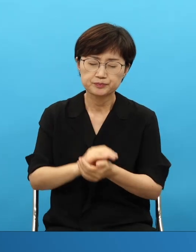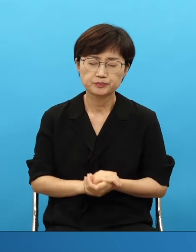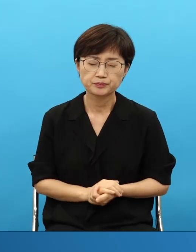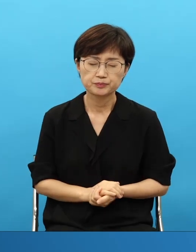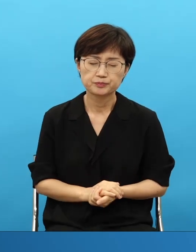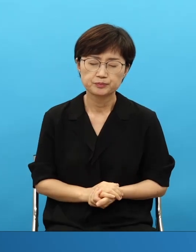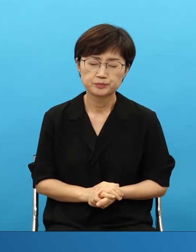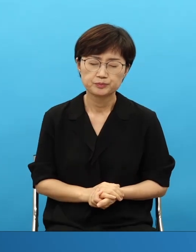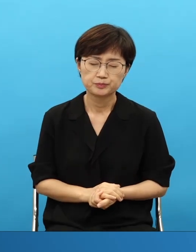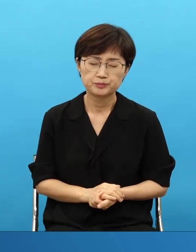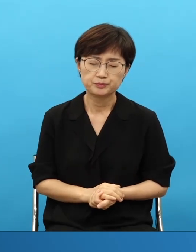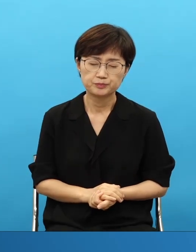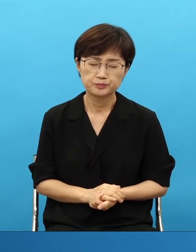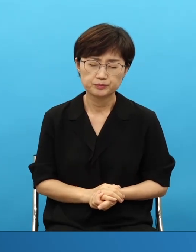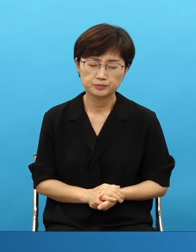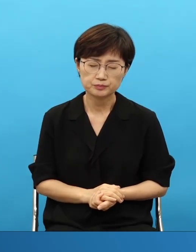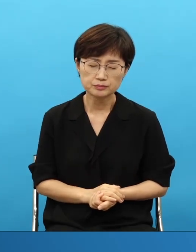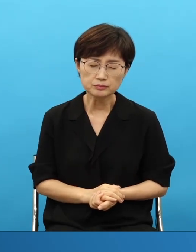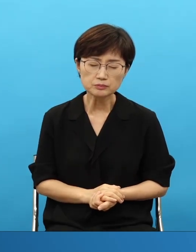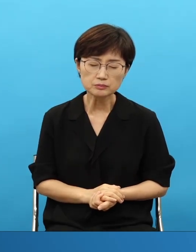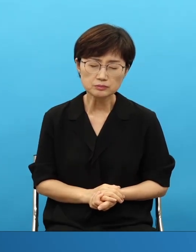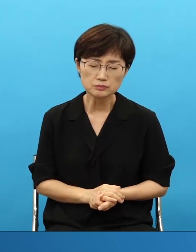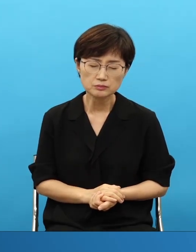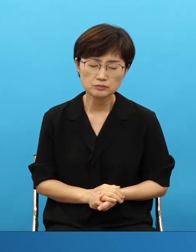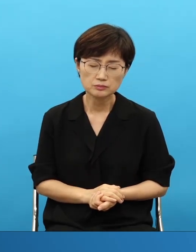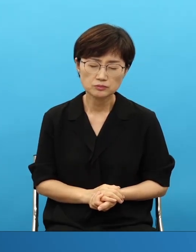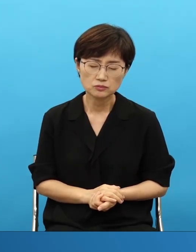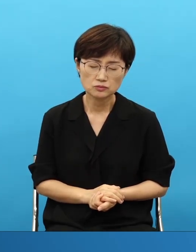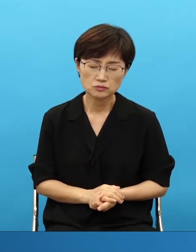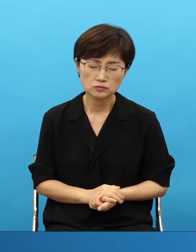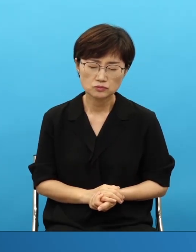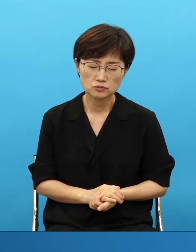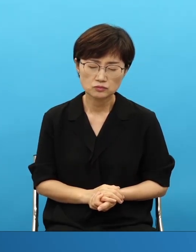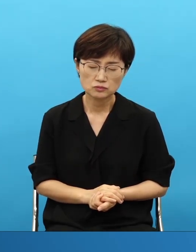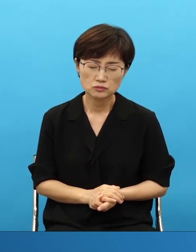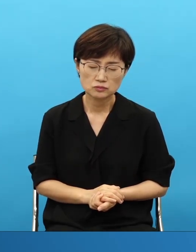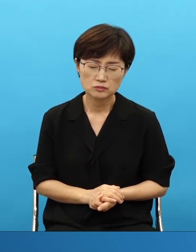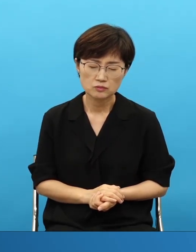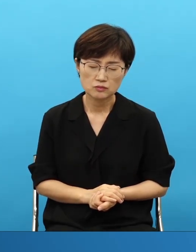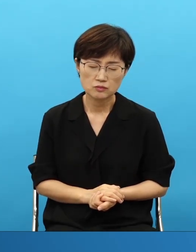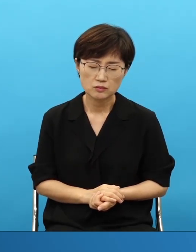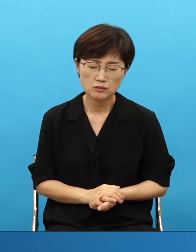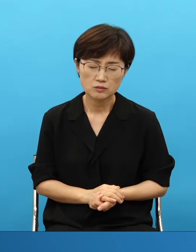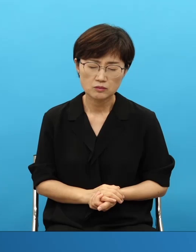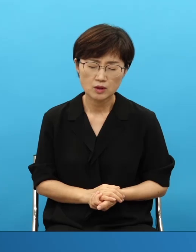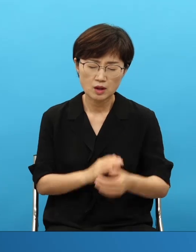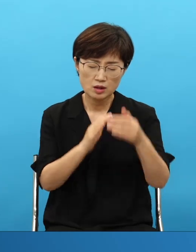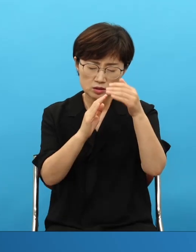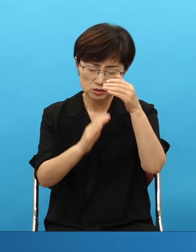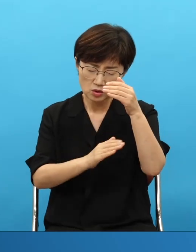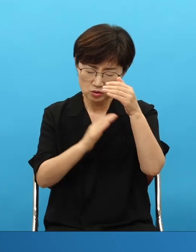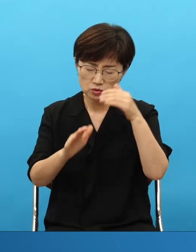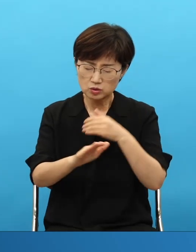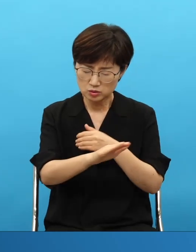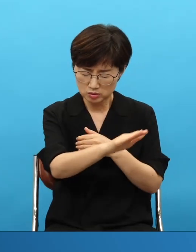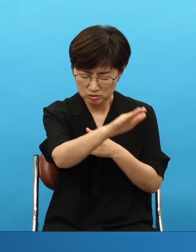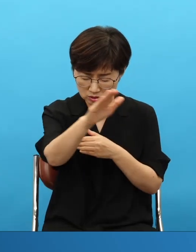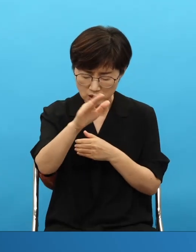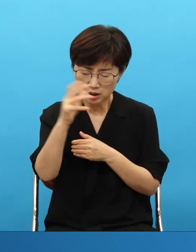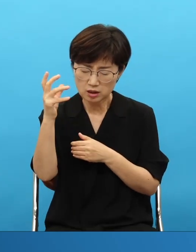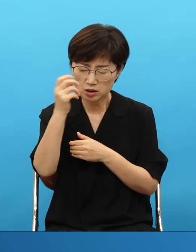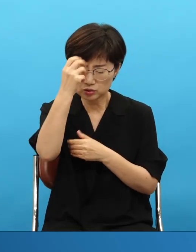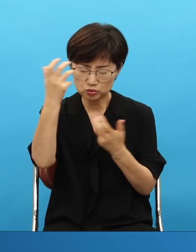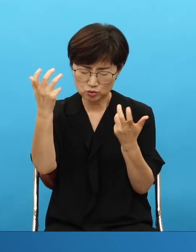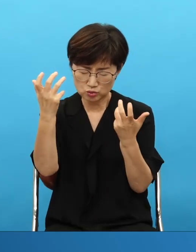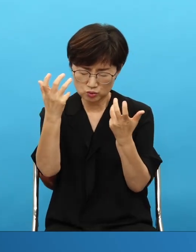向神献上赞美愿荣耀只归于神 사랑하는모든성도들에게성령으로충만케하